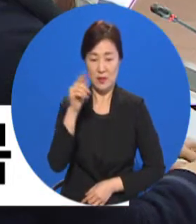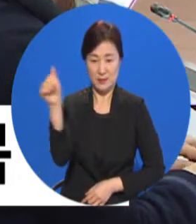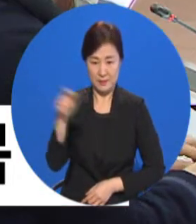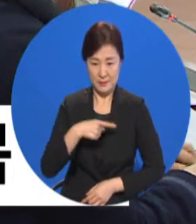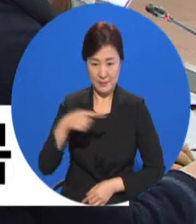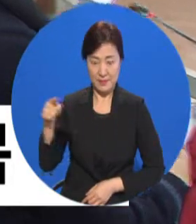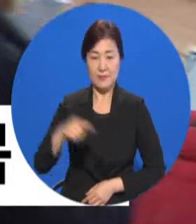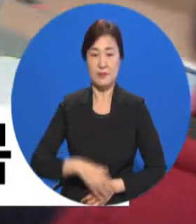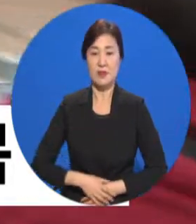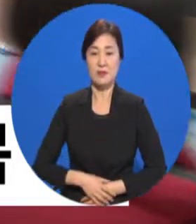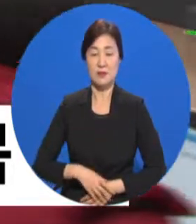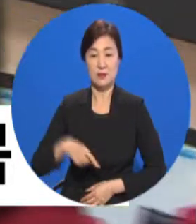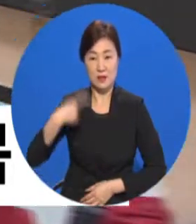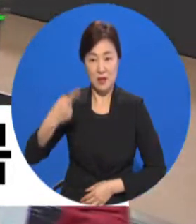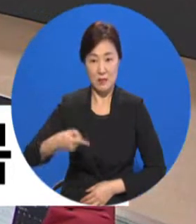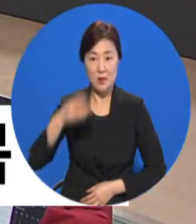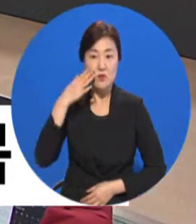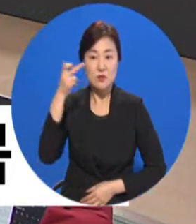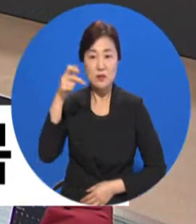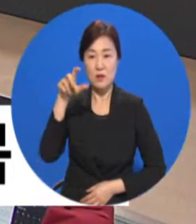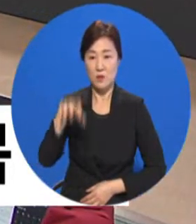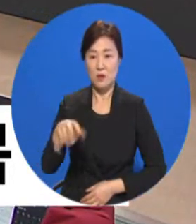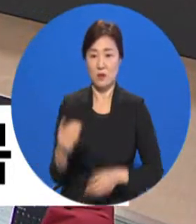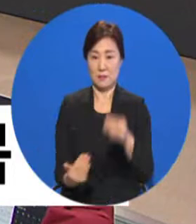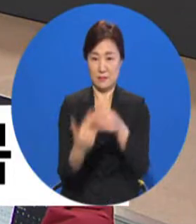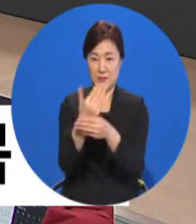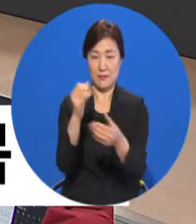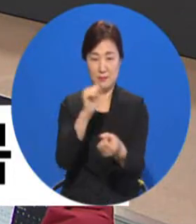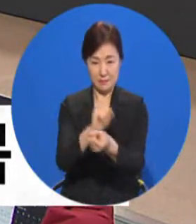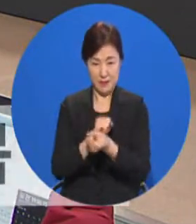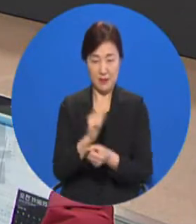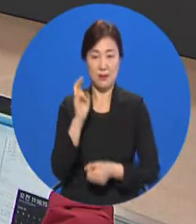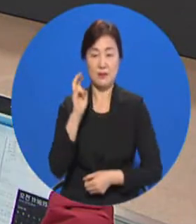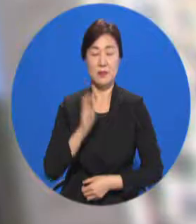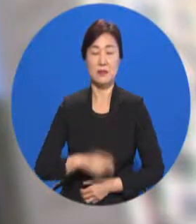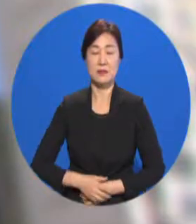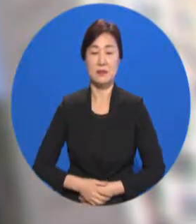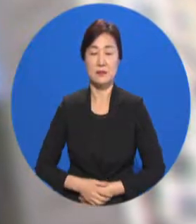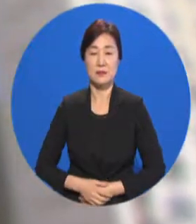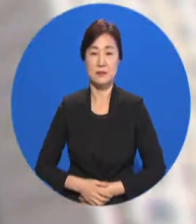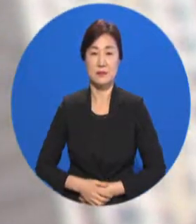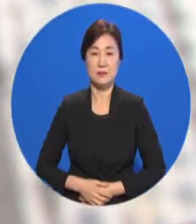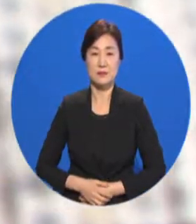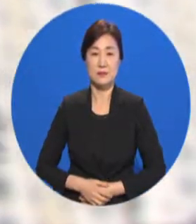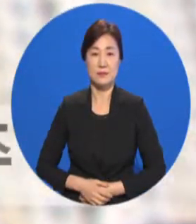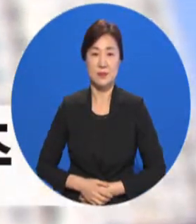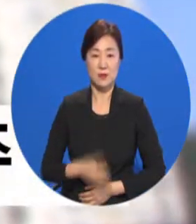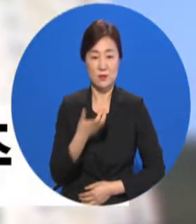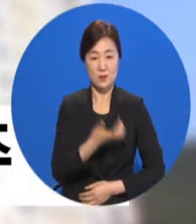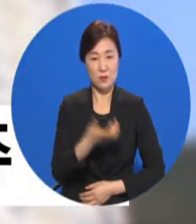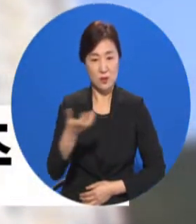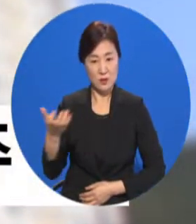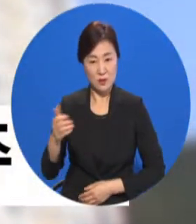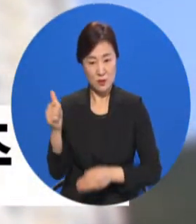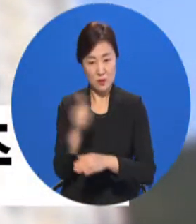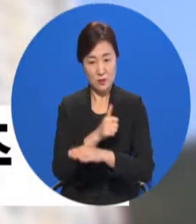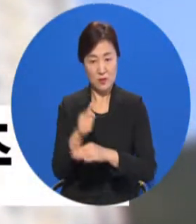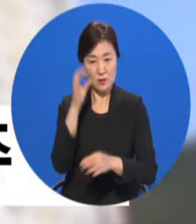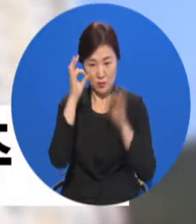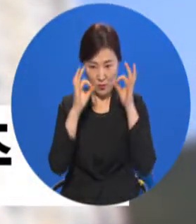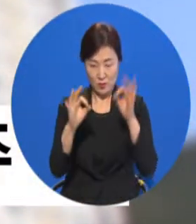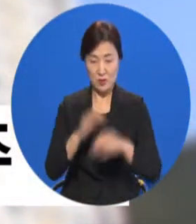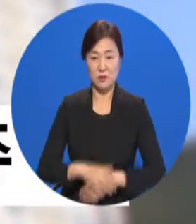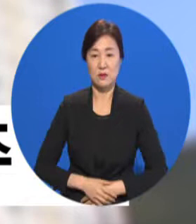울산에서 증상이 나타났다며 이 과정에서 전염됐을 확률이 높다는 겁니다. 또 이동 경로를 분석한 결과